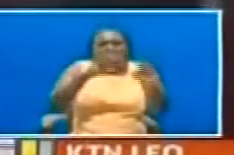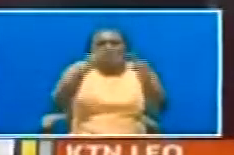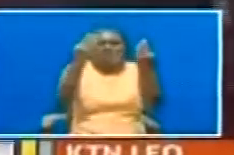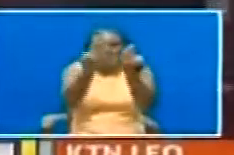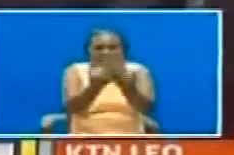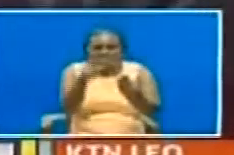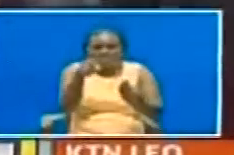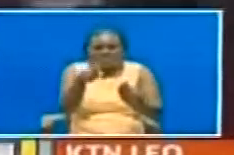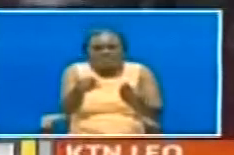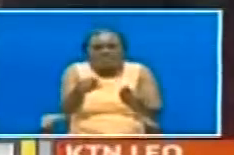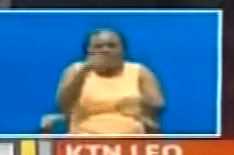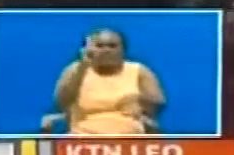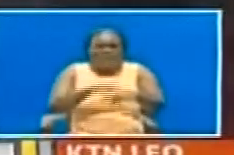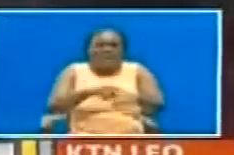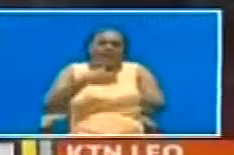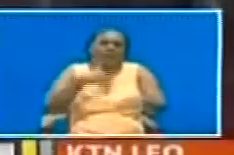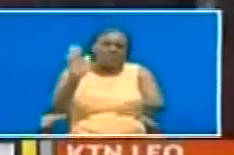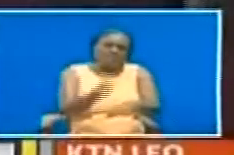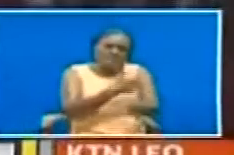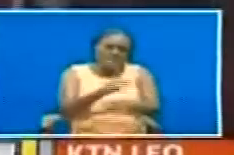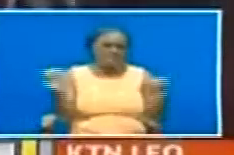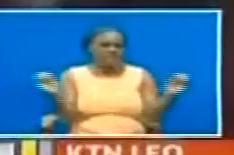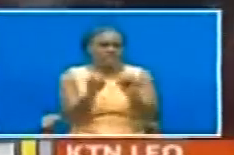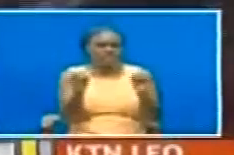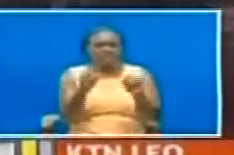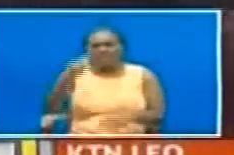na wamepungukiwa muda wa kuimba kama zamani.